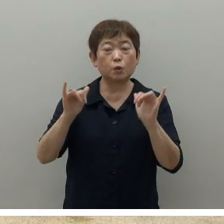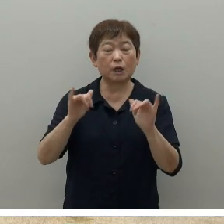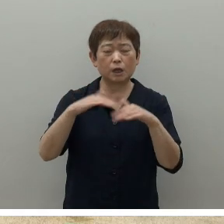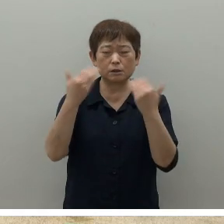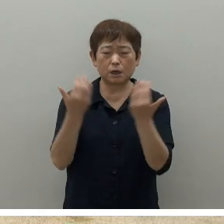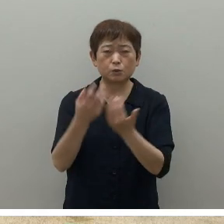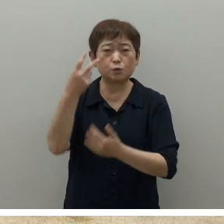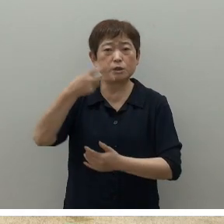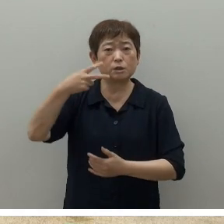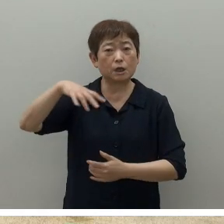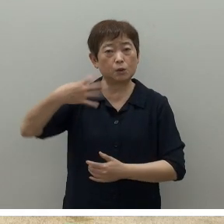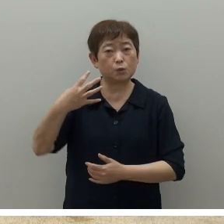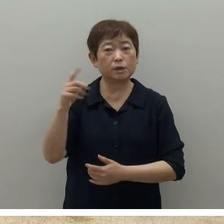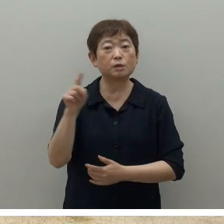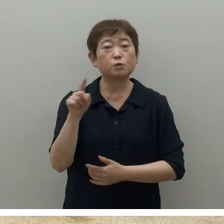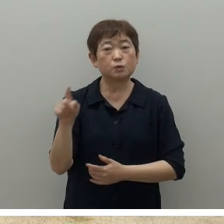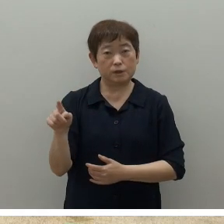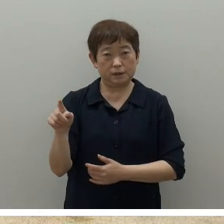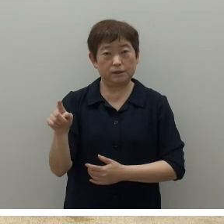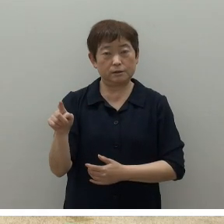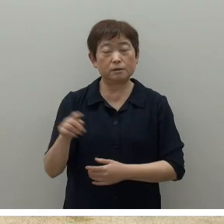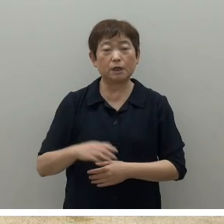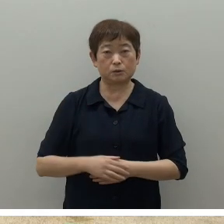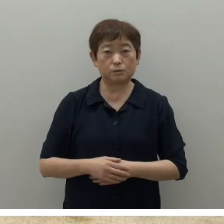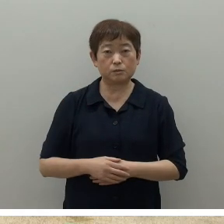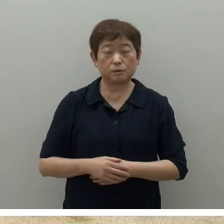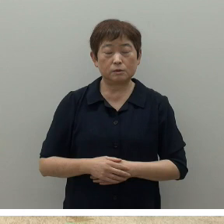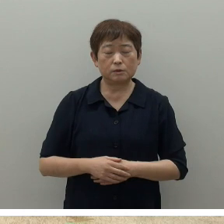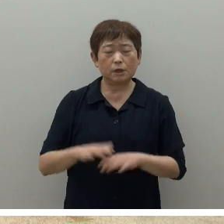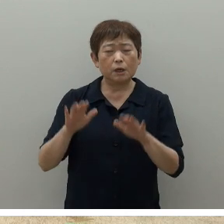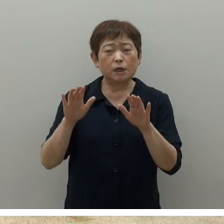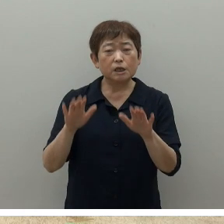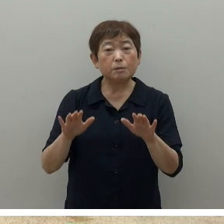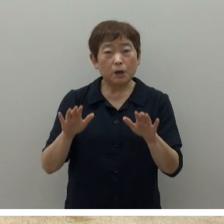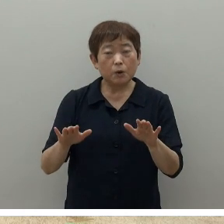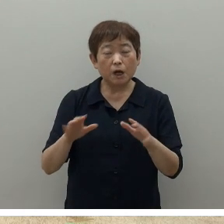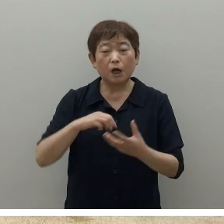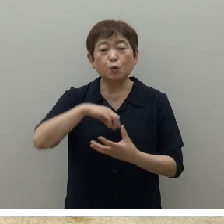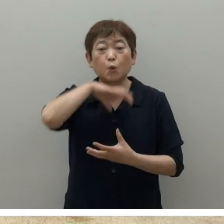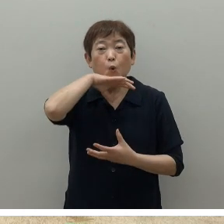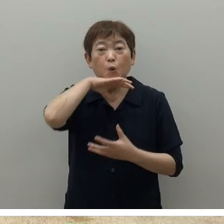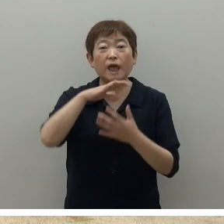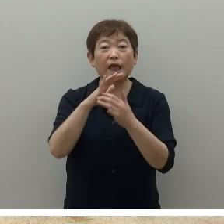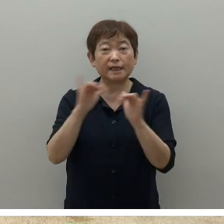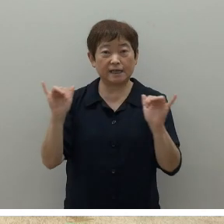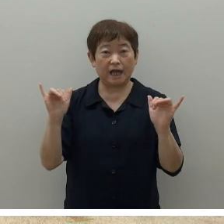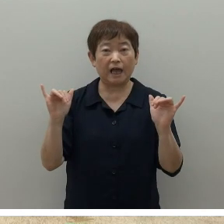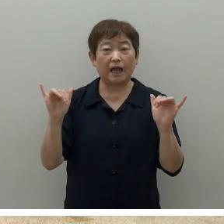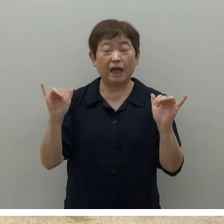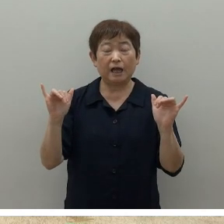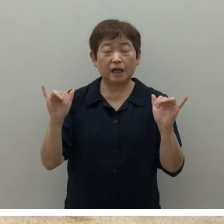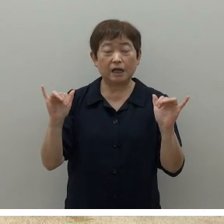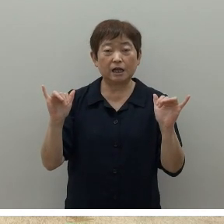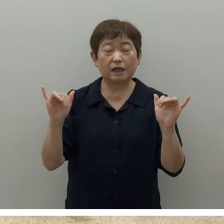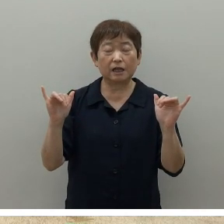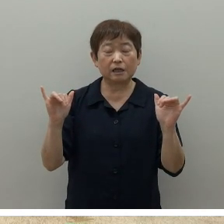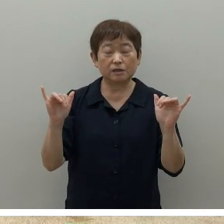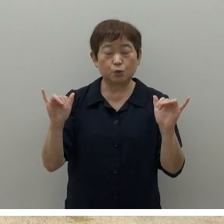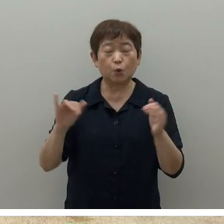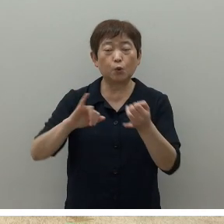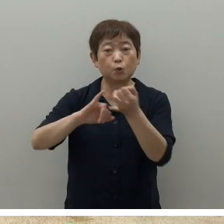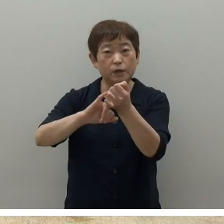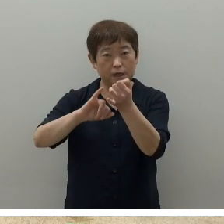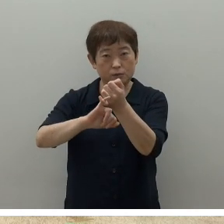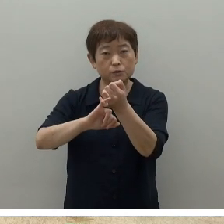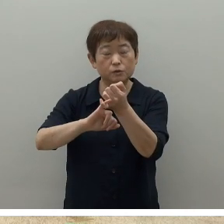ります。で、今のところはおそらく高齢高まだ今なら高齢者の段階で、